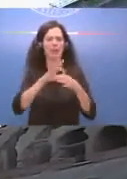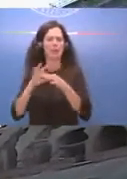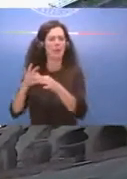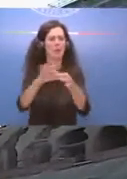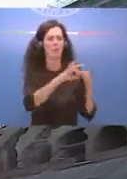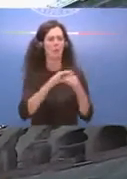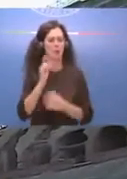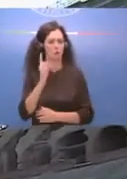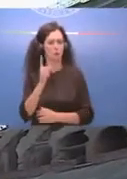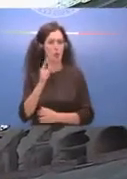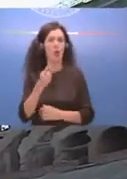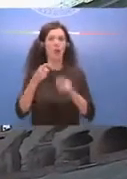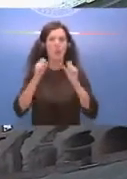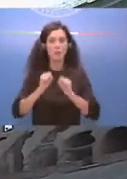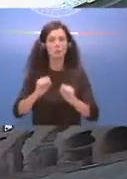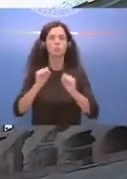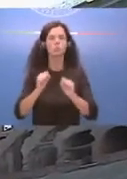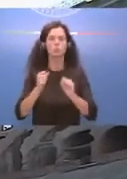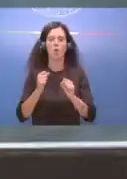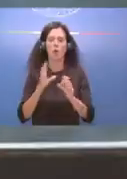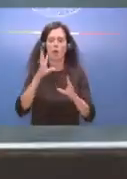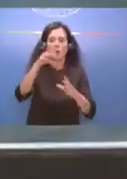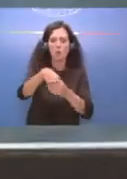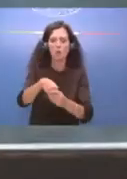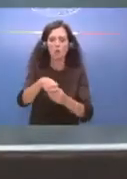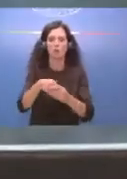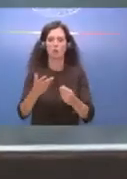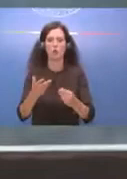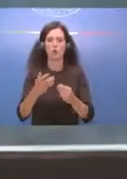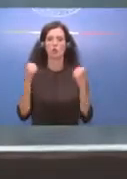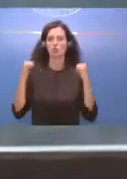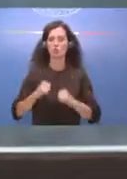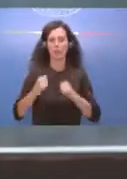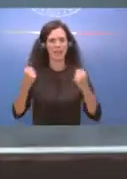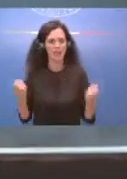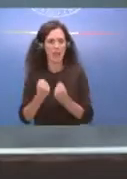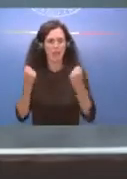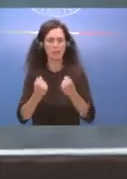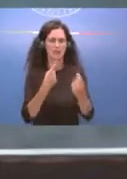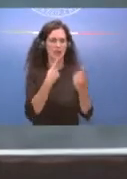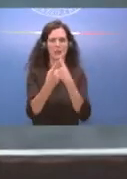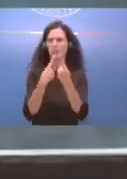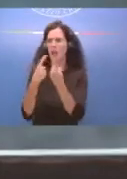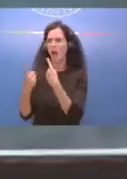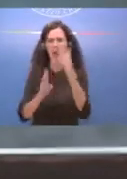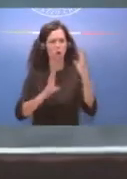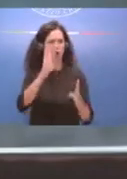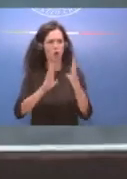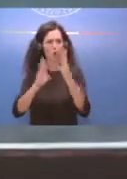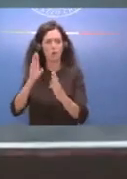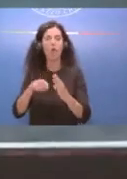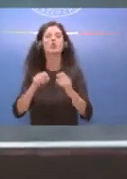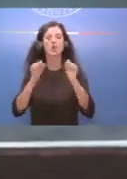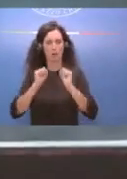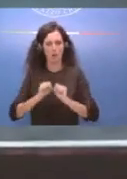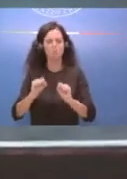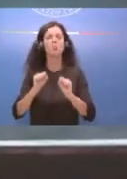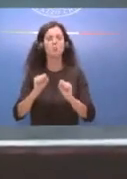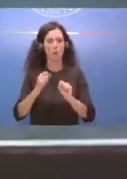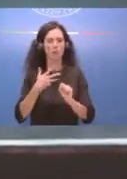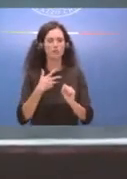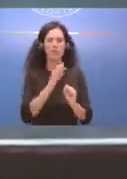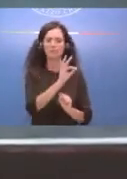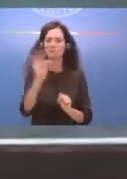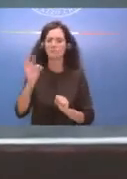svolgere in maniera attiva la funzione di luoghi di inclusione di cittadinanza attiva di dialogo e confronto troveranno soggetti interessati